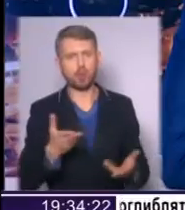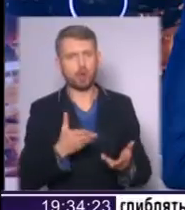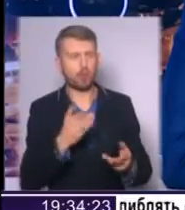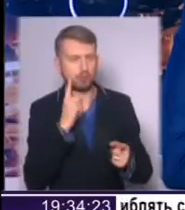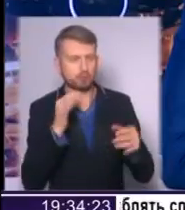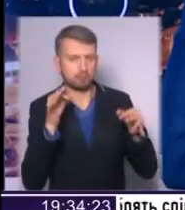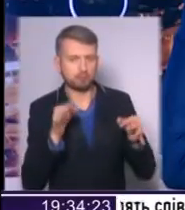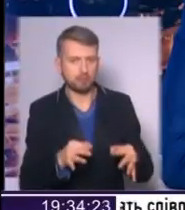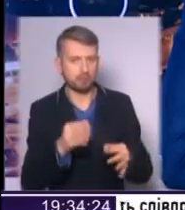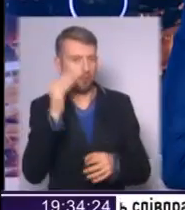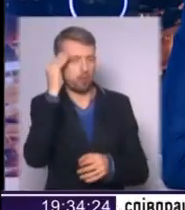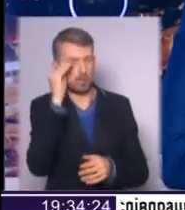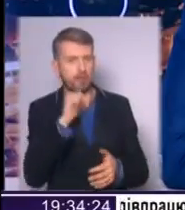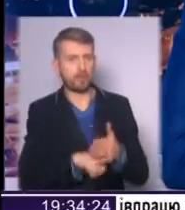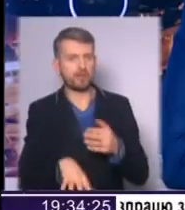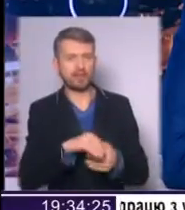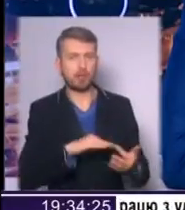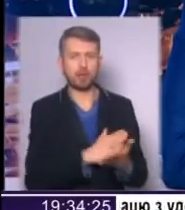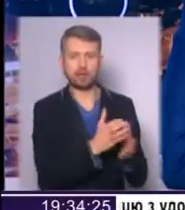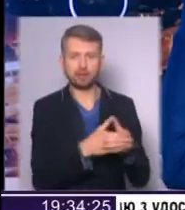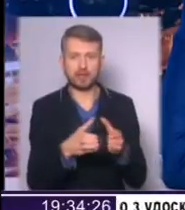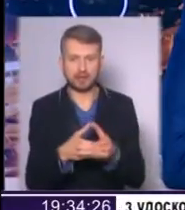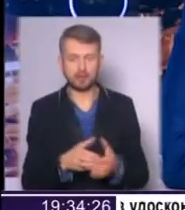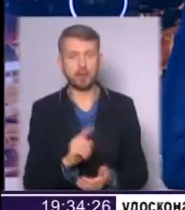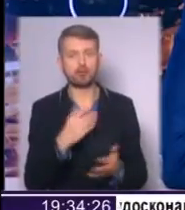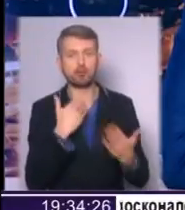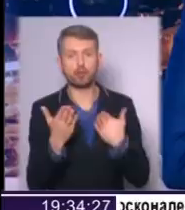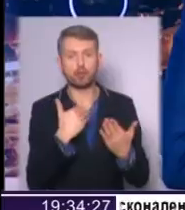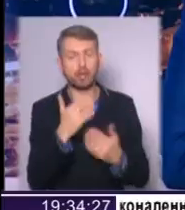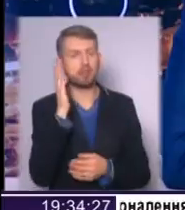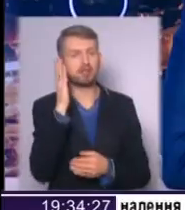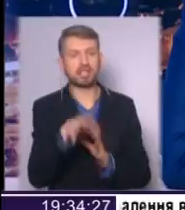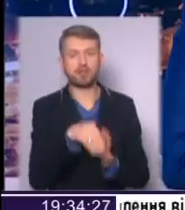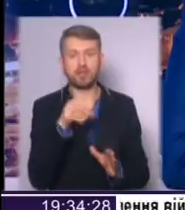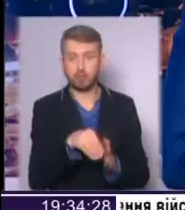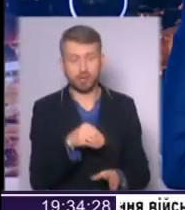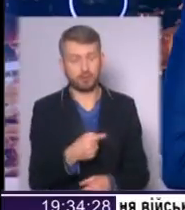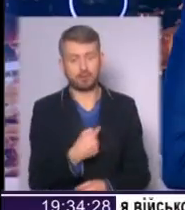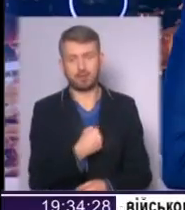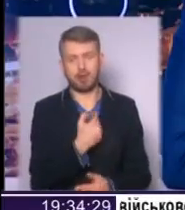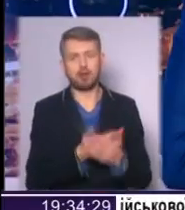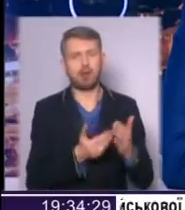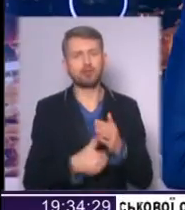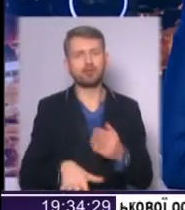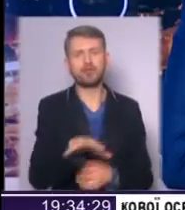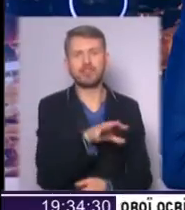виваженої позиції від всіх політичних сил. Що стосується перспектив виборів, я радив би всім